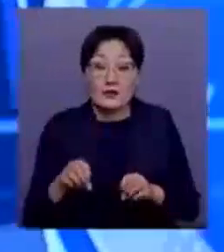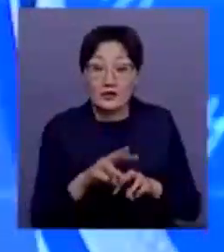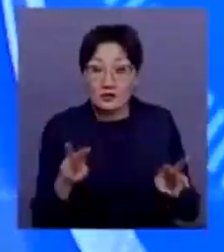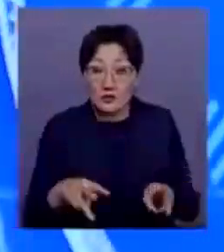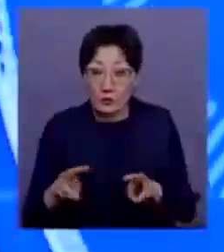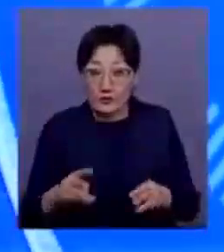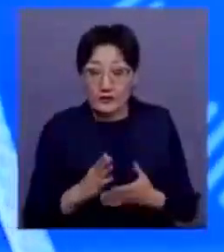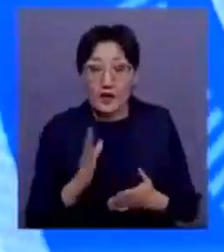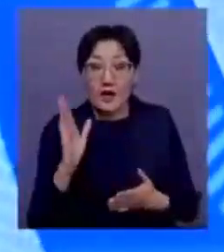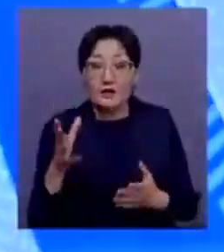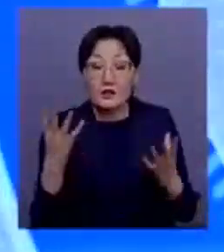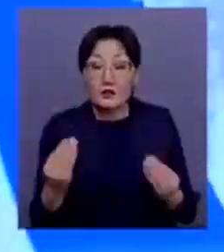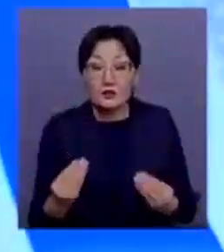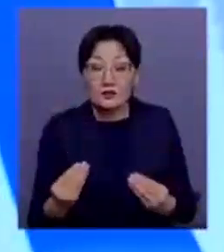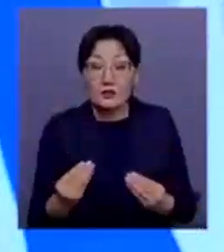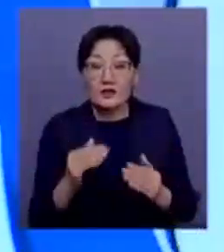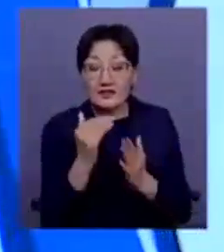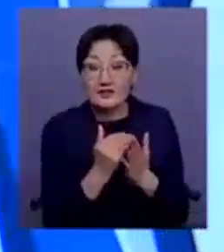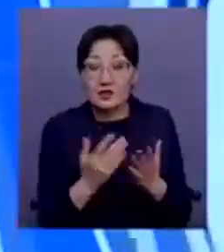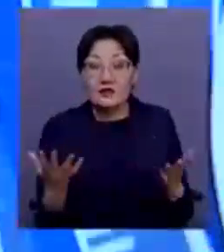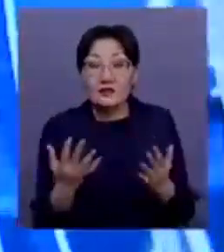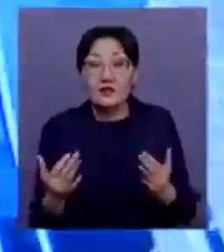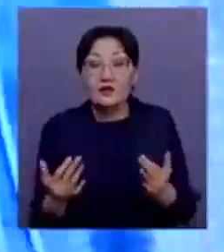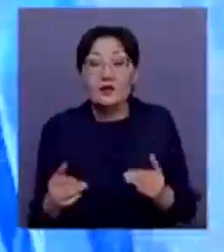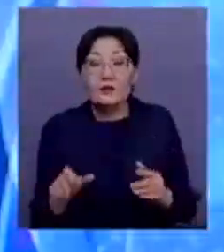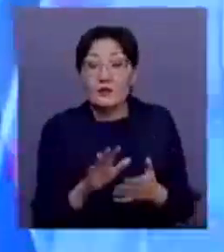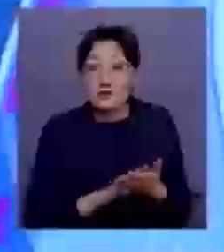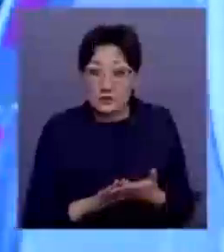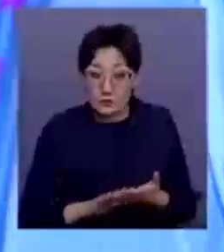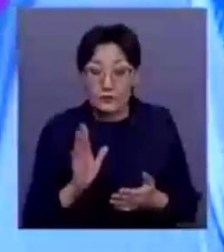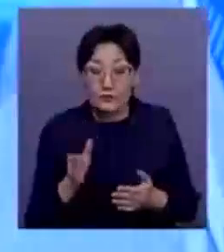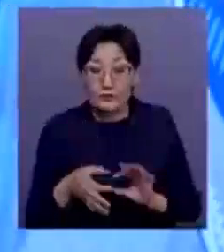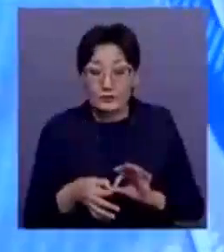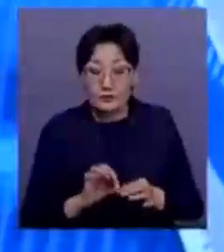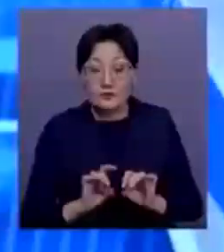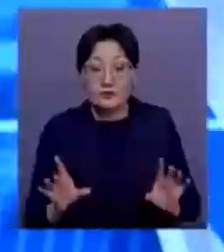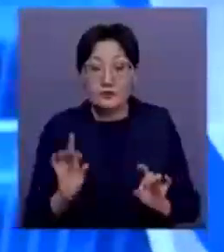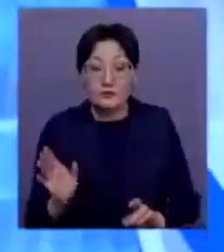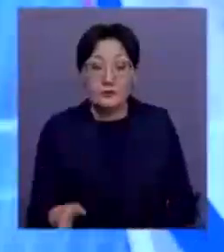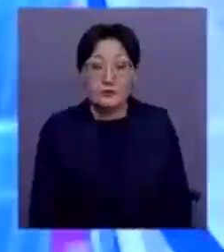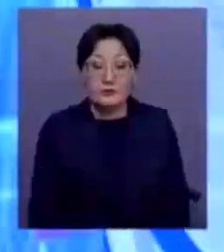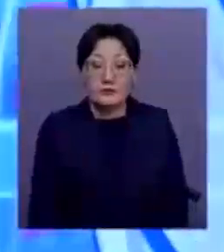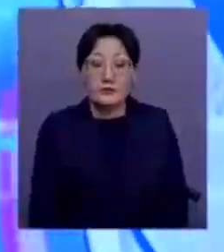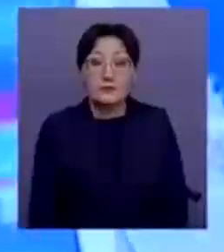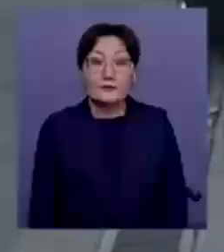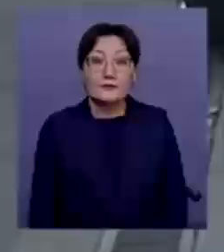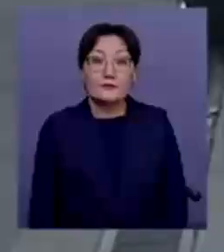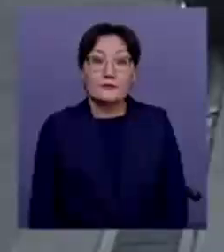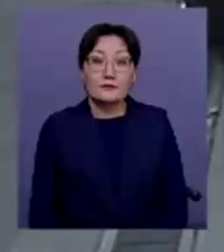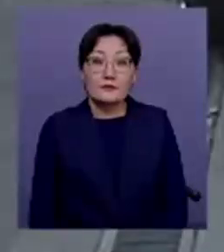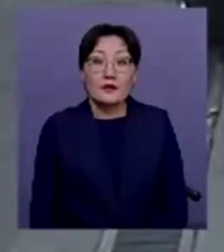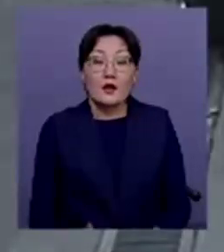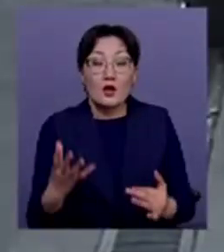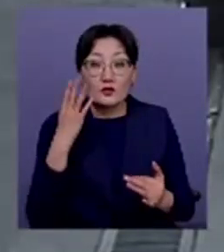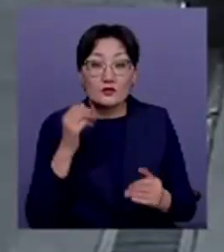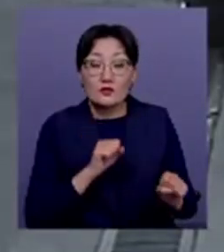себілді? Алдағы күндері кесте бойынша қай жақ тазаланбақ? Толығырақ тілші Жадыра Омаржан жалғастырсын. Бүгін